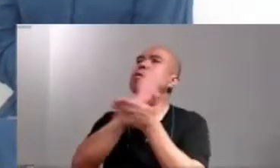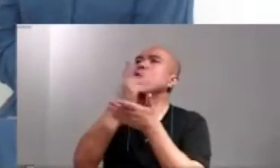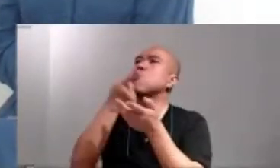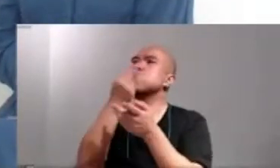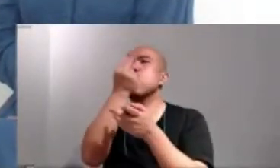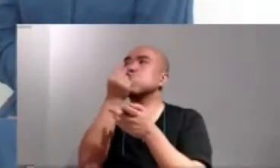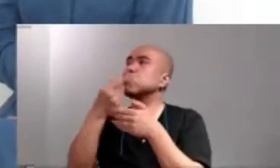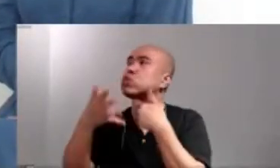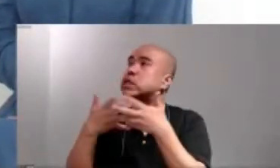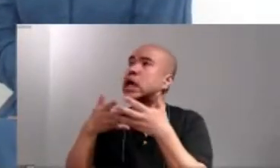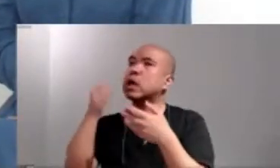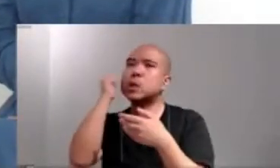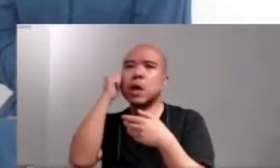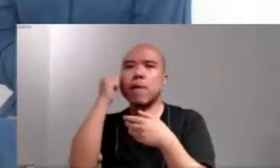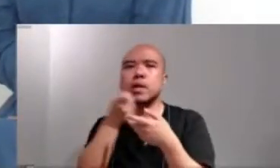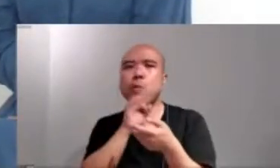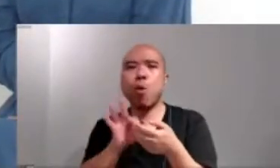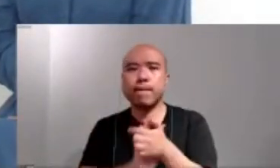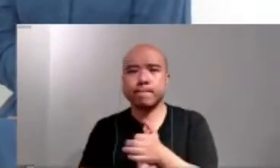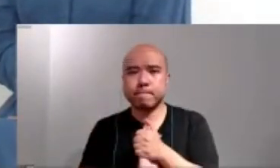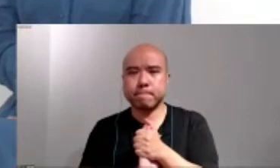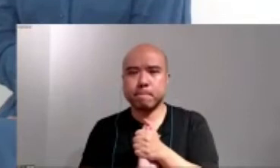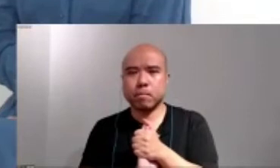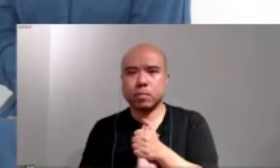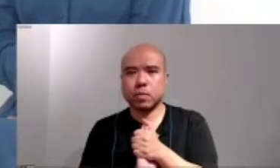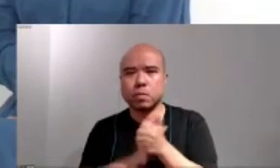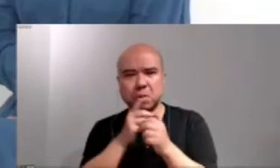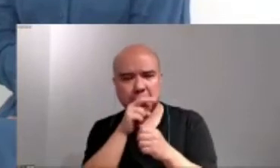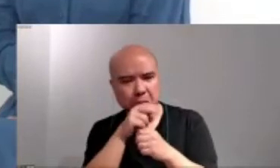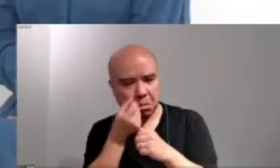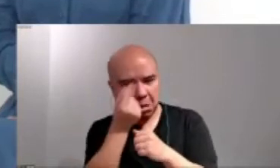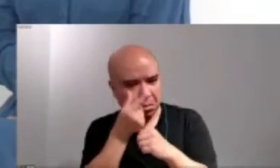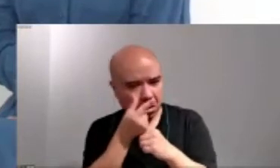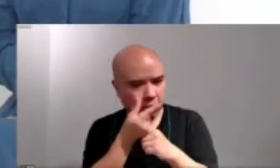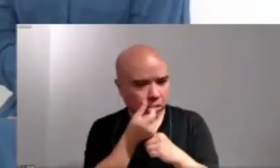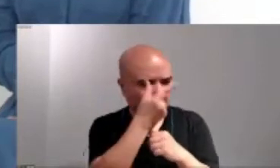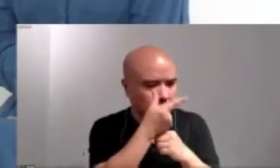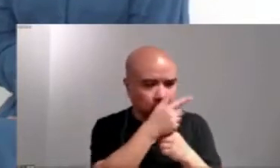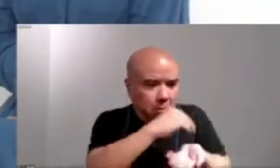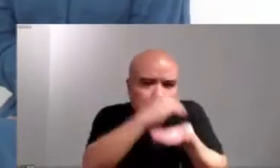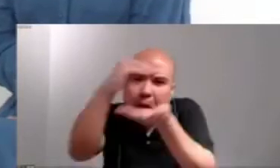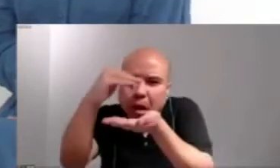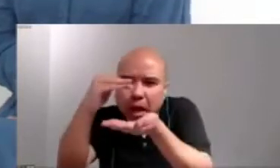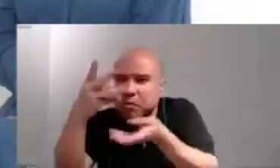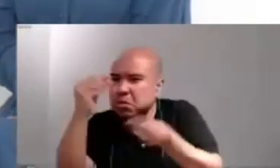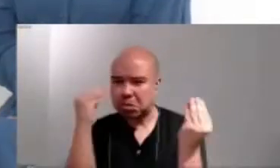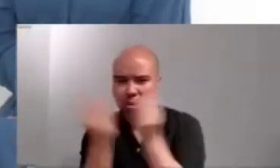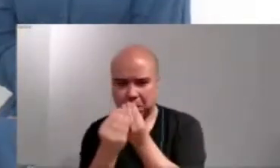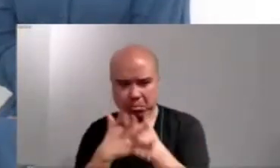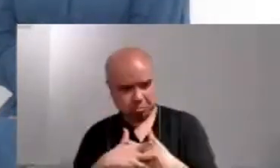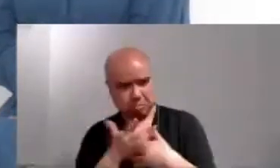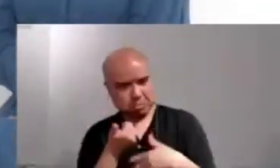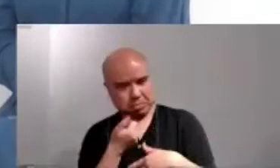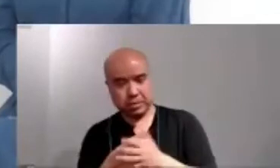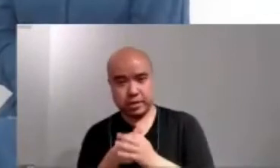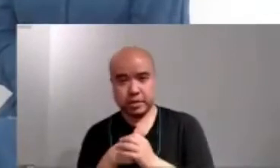者你可以諗一個，即係例如原來有啲人哇咁樣都擺上嚟交換，有冇人要㗎？即係會唔會有啲好古靈精怪嘢攞